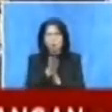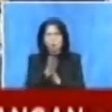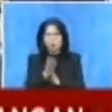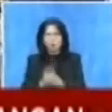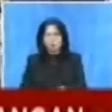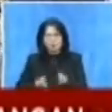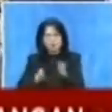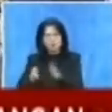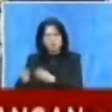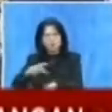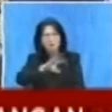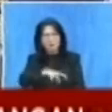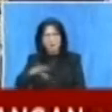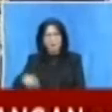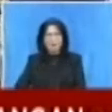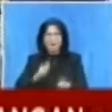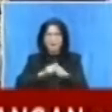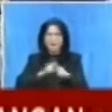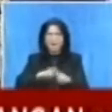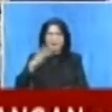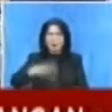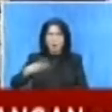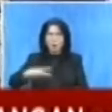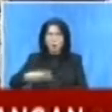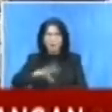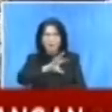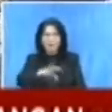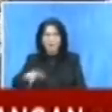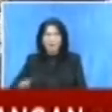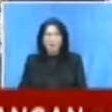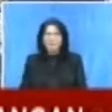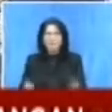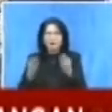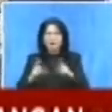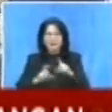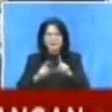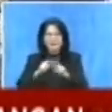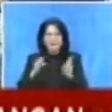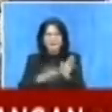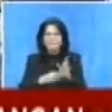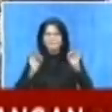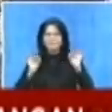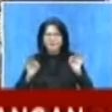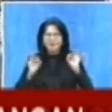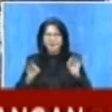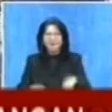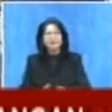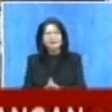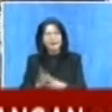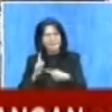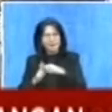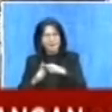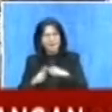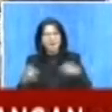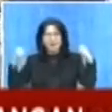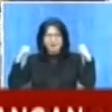publik daerah, pemulihan ekonomi di daerah, pembangunan SDM pendidikan, dan penambahan belanja